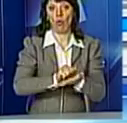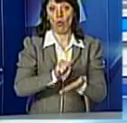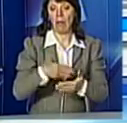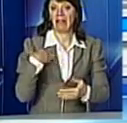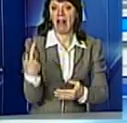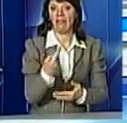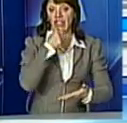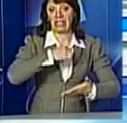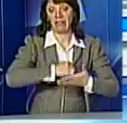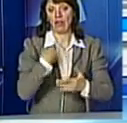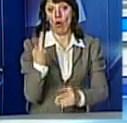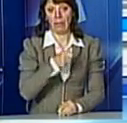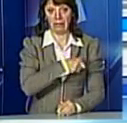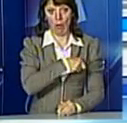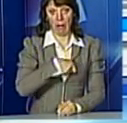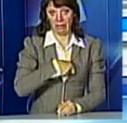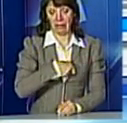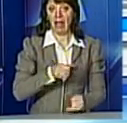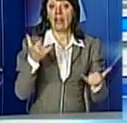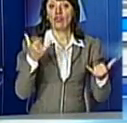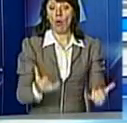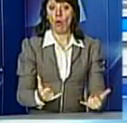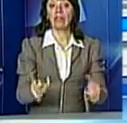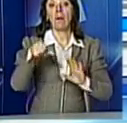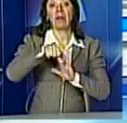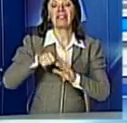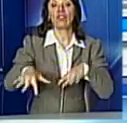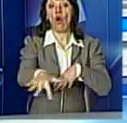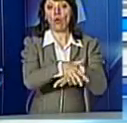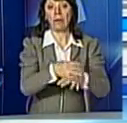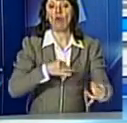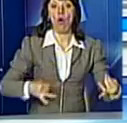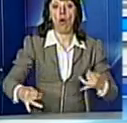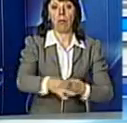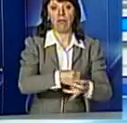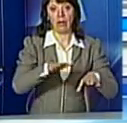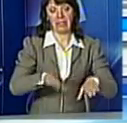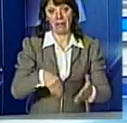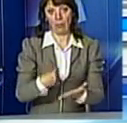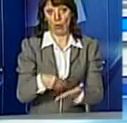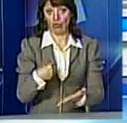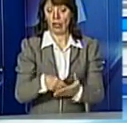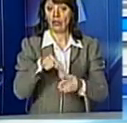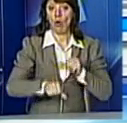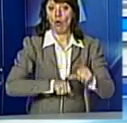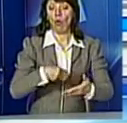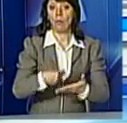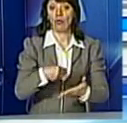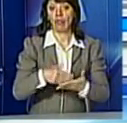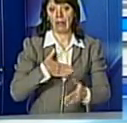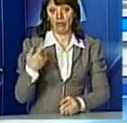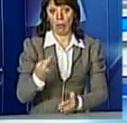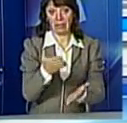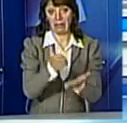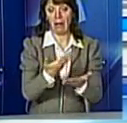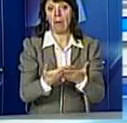Львівщини затвердять обласні обранці а сьогодні представники громадськості обговорювали місцевий бюджет цього року бюджет нашої області